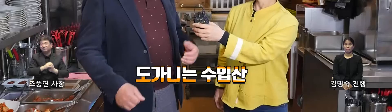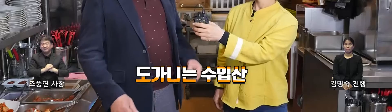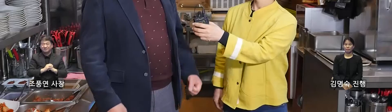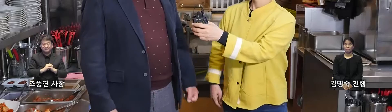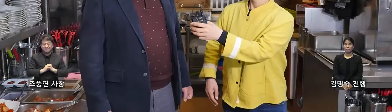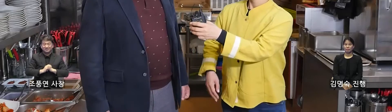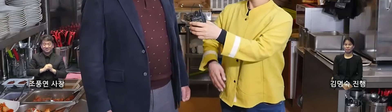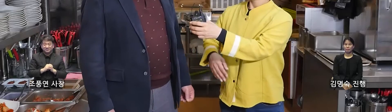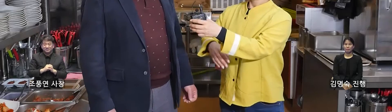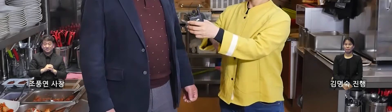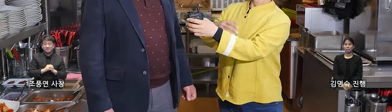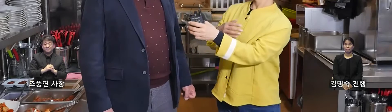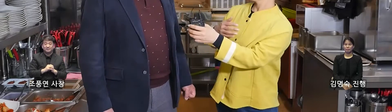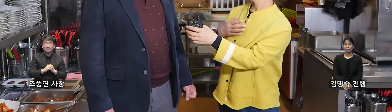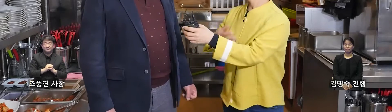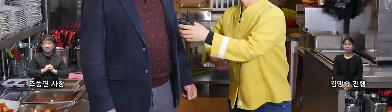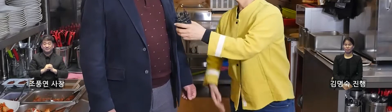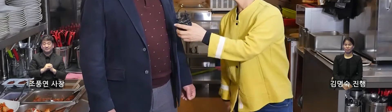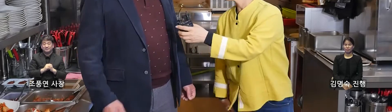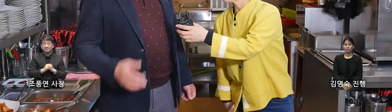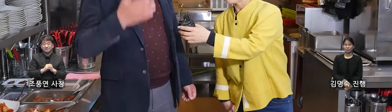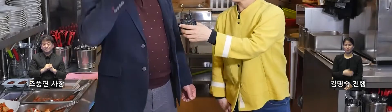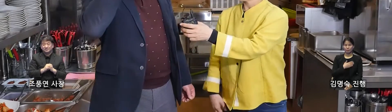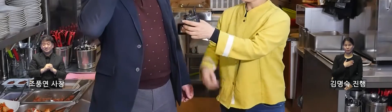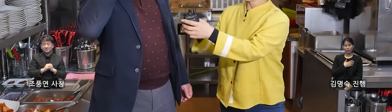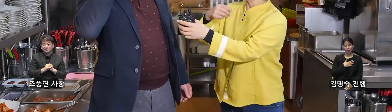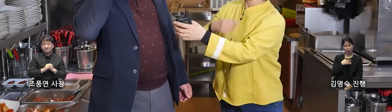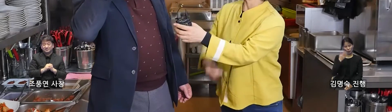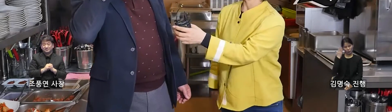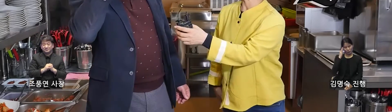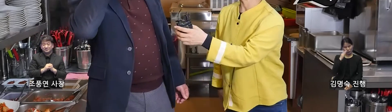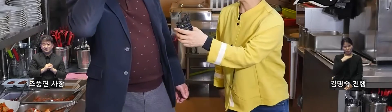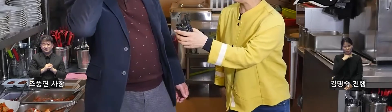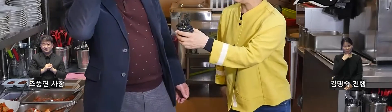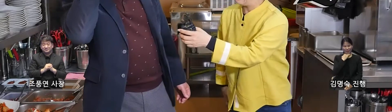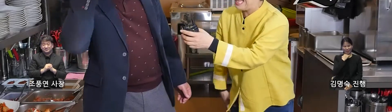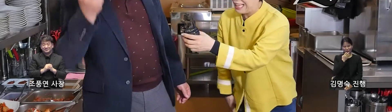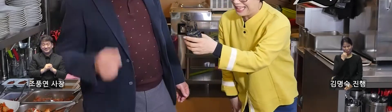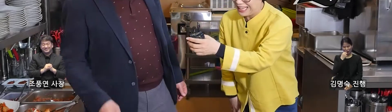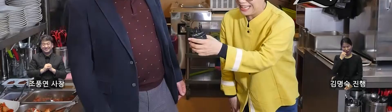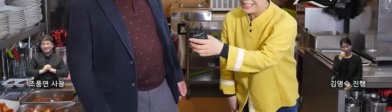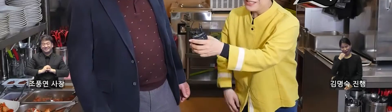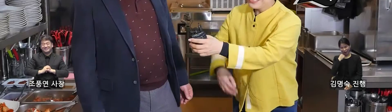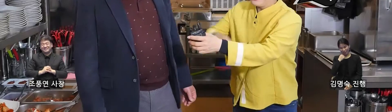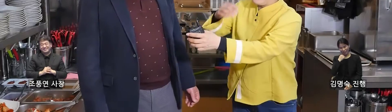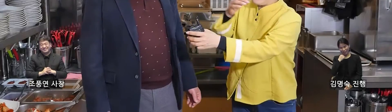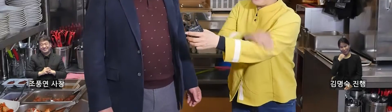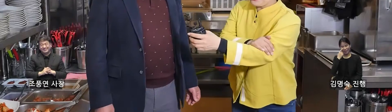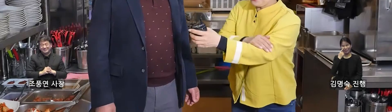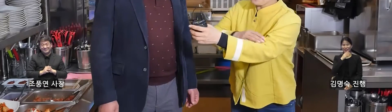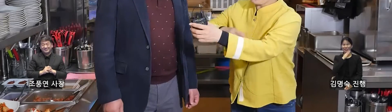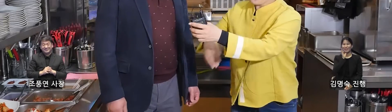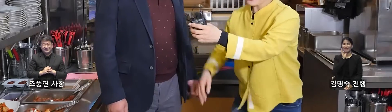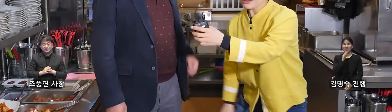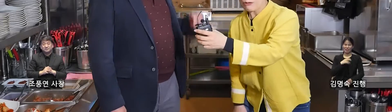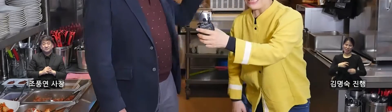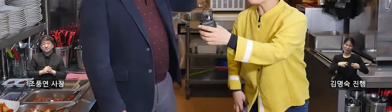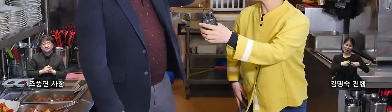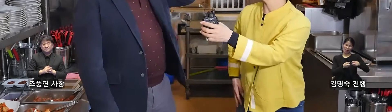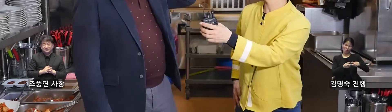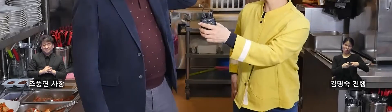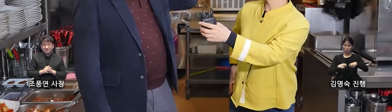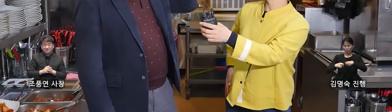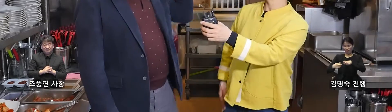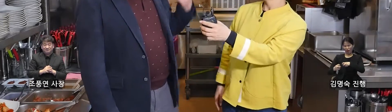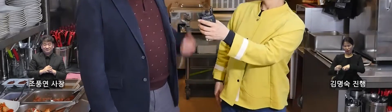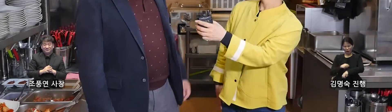있습니다. 예. 이렇게 제가 좀 요즘 나이를 조금씩 먹다 보니까 이런 연골, 이